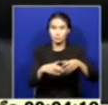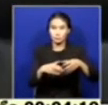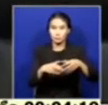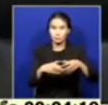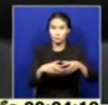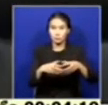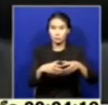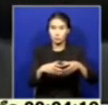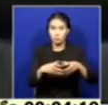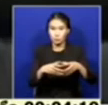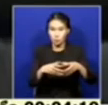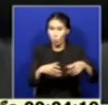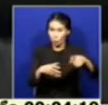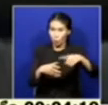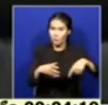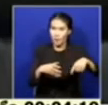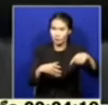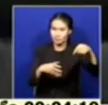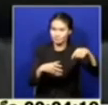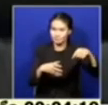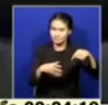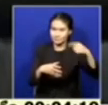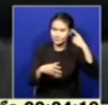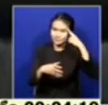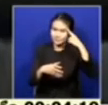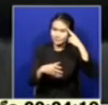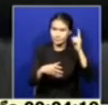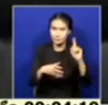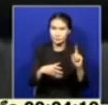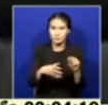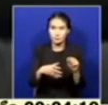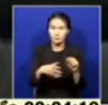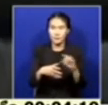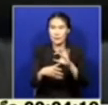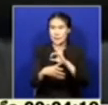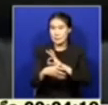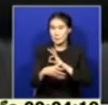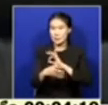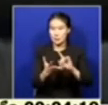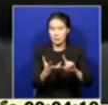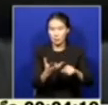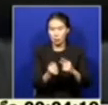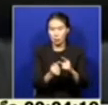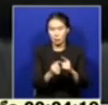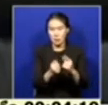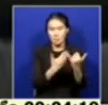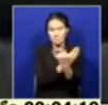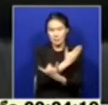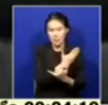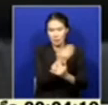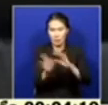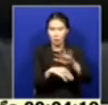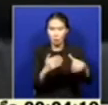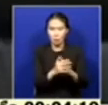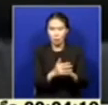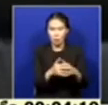กฎหมายอาญาม.112หรืออะไรก็แล้วแต่นั่นนะครั้งหนึ่งถ้าจำได้ว่ามีก